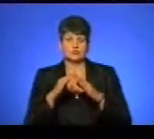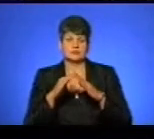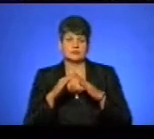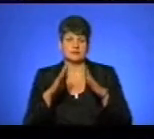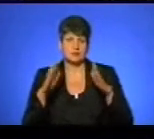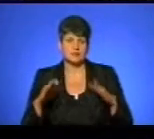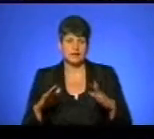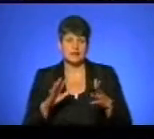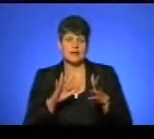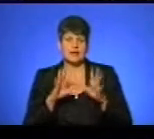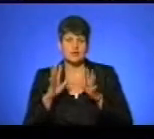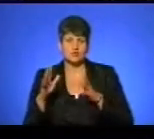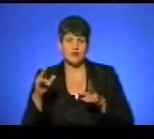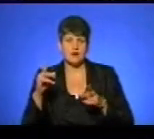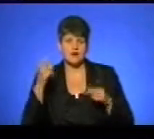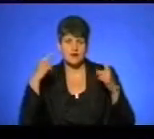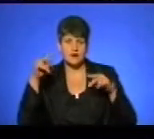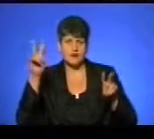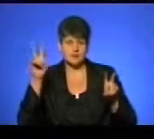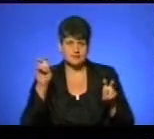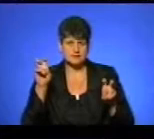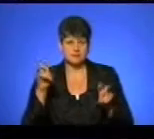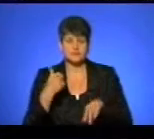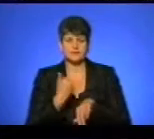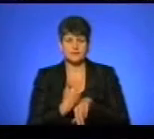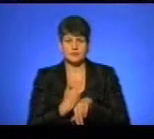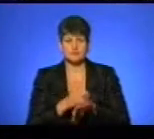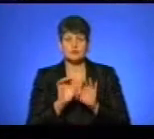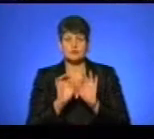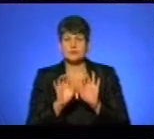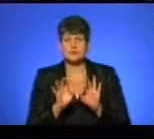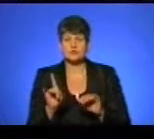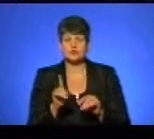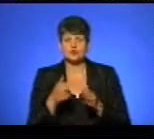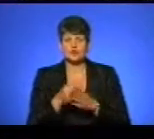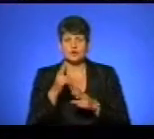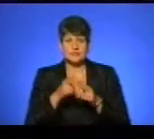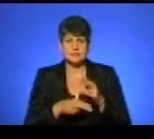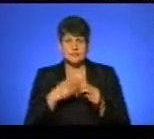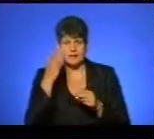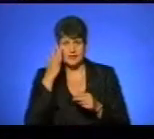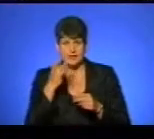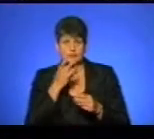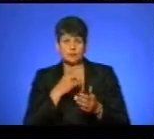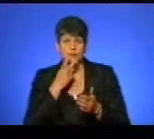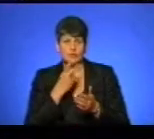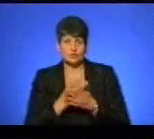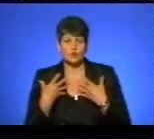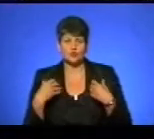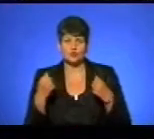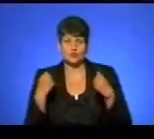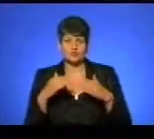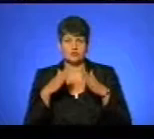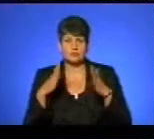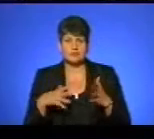казка». Отаман обласного козацького коша Володимир Мусейко розповів, що до кінця літа репрезентуватимуть в оздоровчих таборах свій